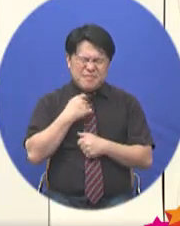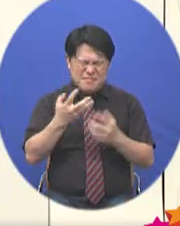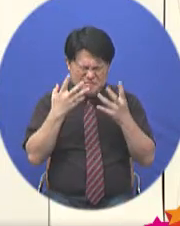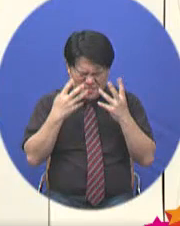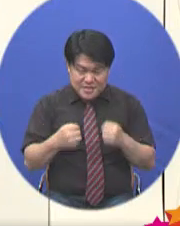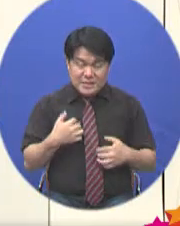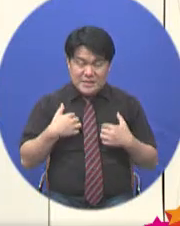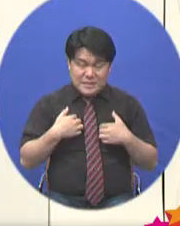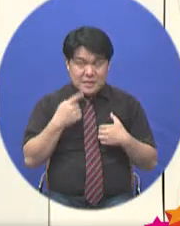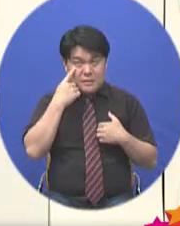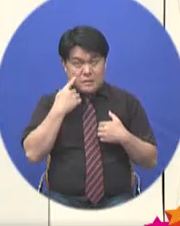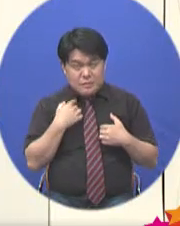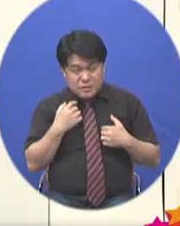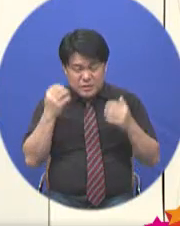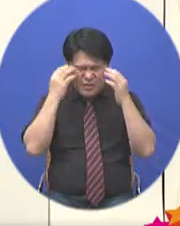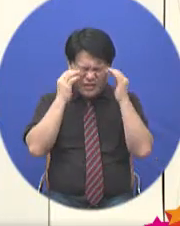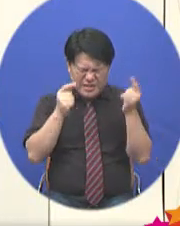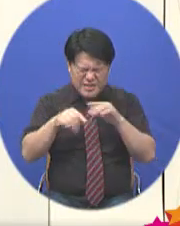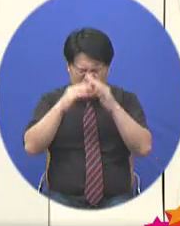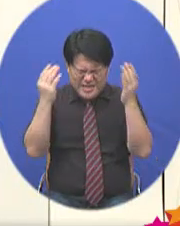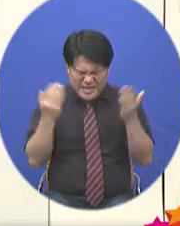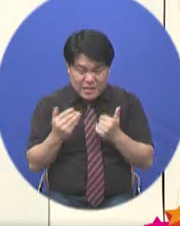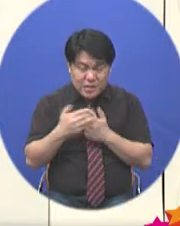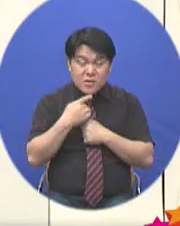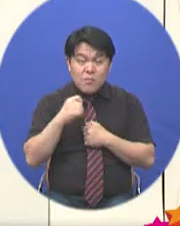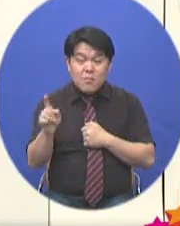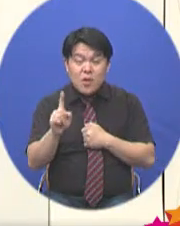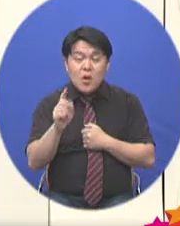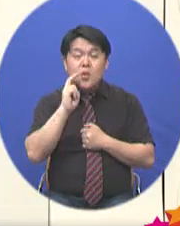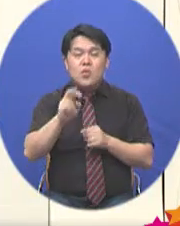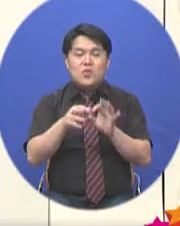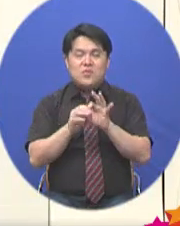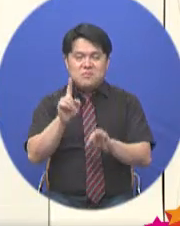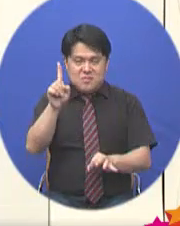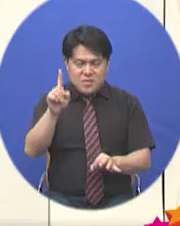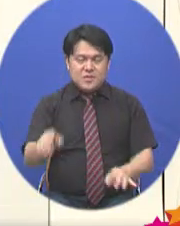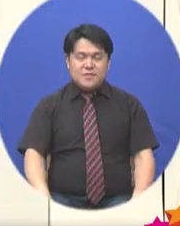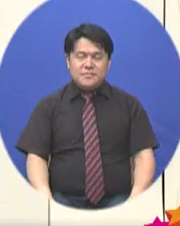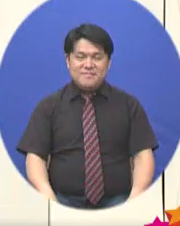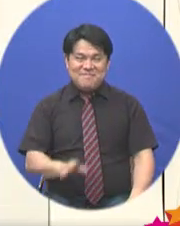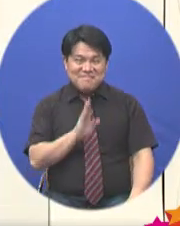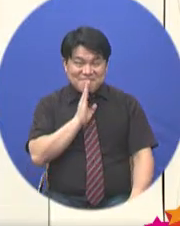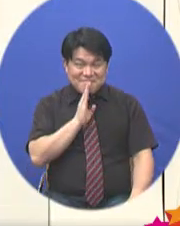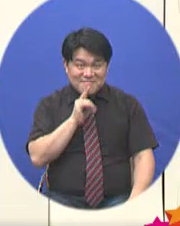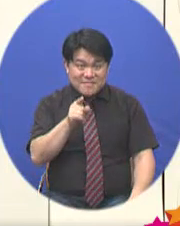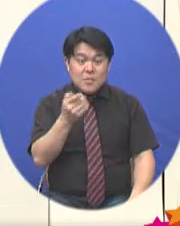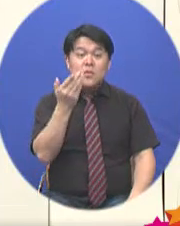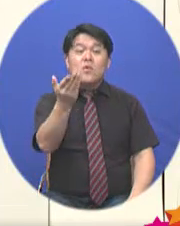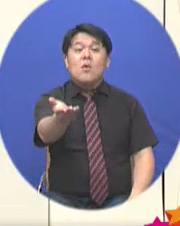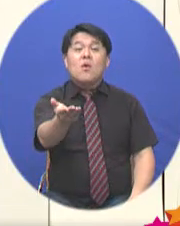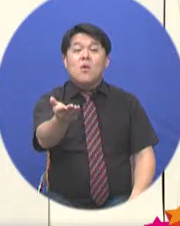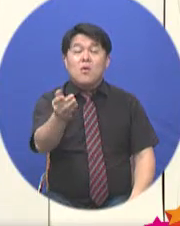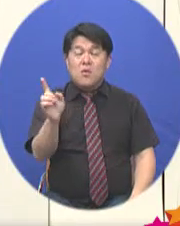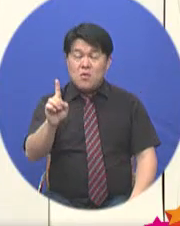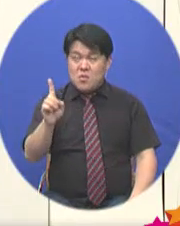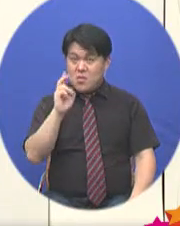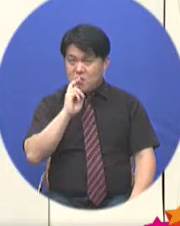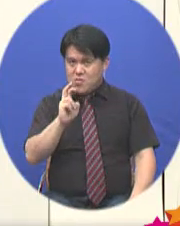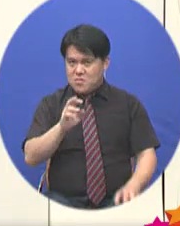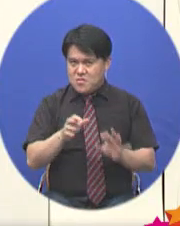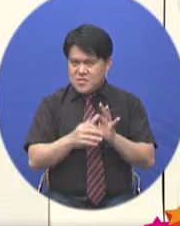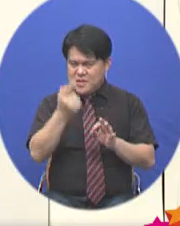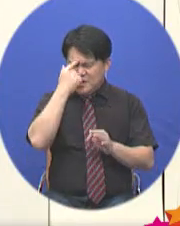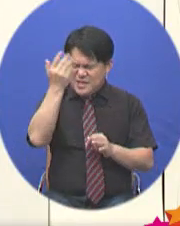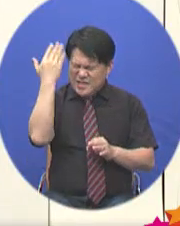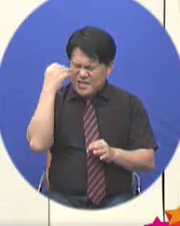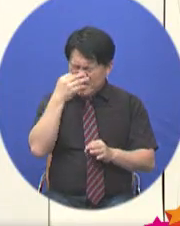슬플 때나 괴로울 때나 노래로서 많이 달랬단 말이에요. 우리 민족이. 네네. 네, 김명옥님은 노래로